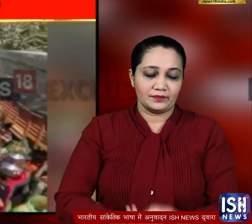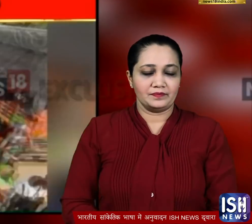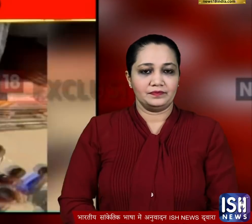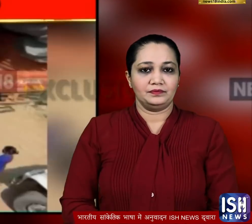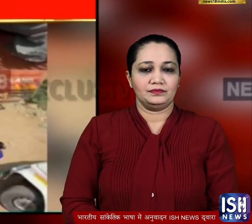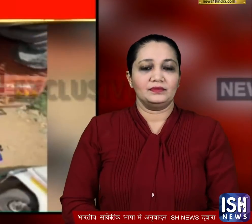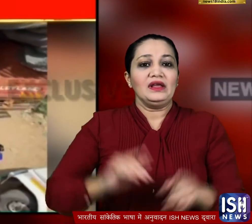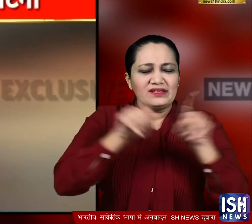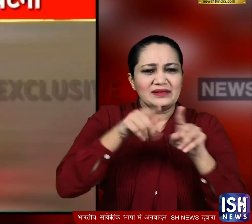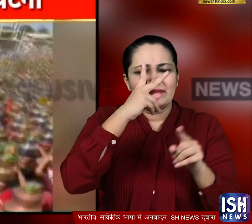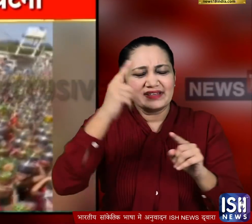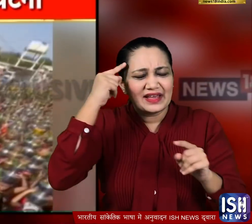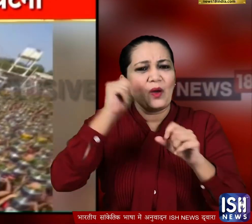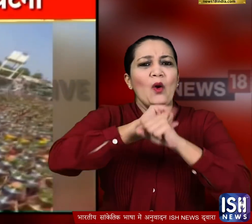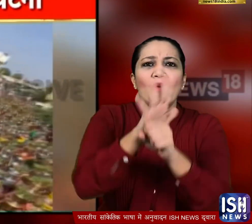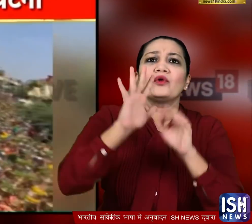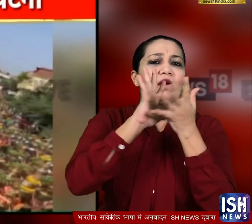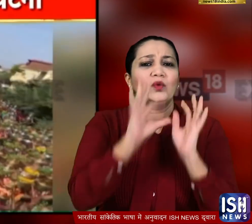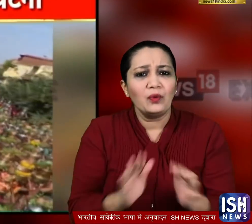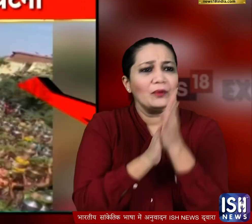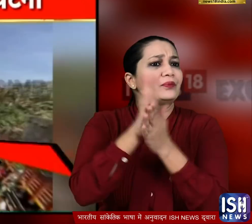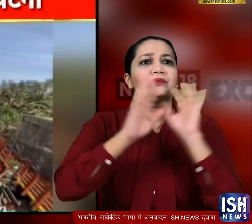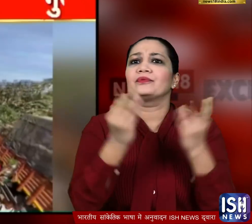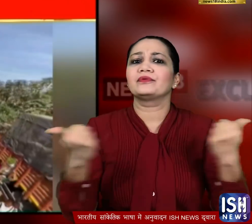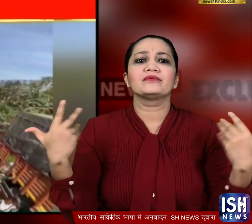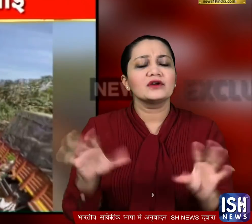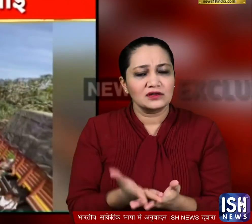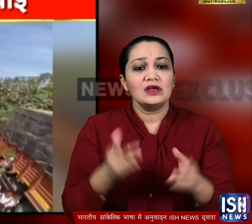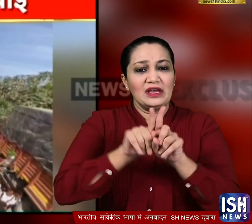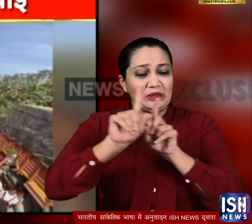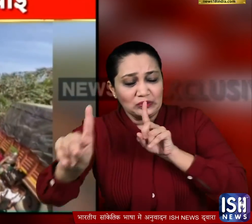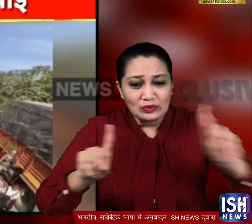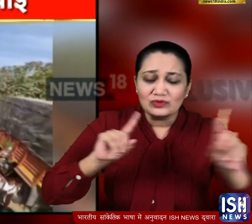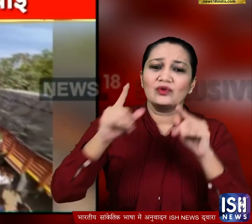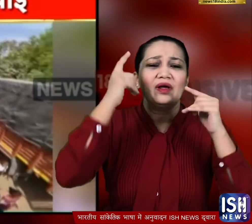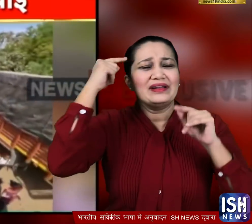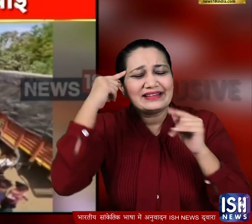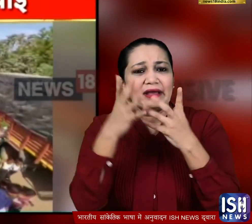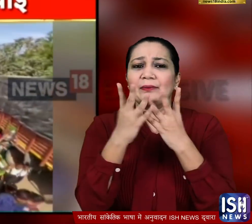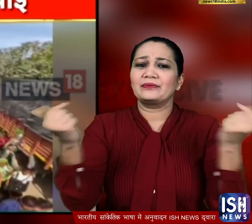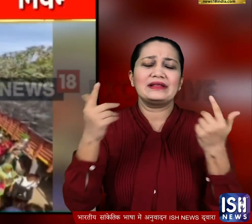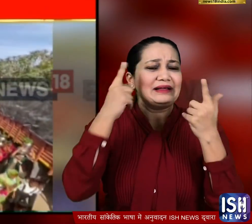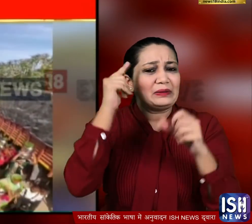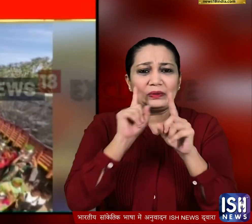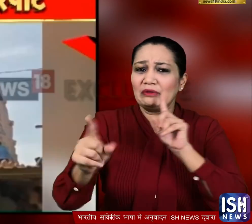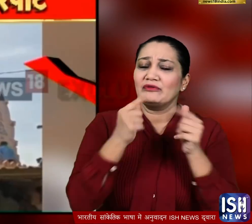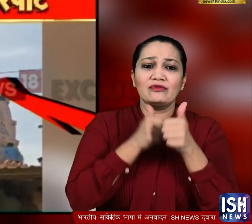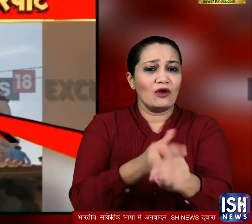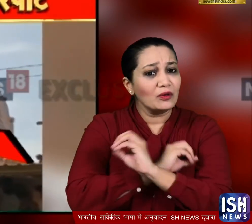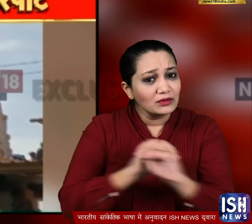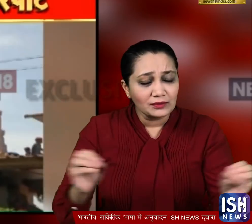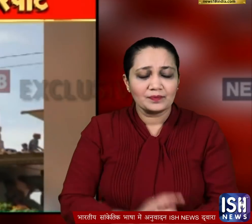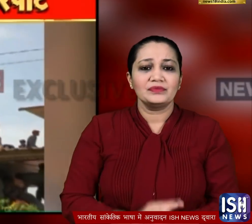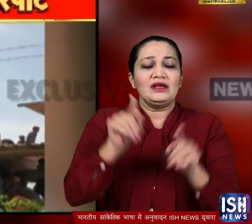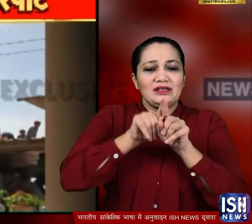नहीं समझी। इन्हें देखकर ऐसा लगा मानो कोरोना दुनिया में है ही नहीं। सोशल डिस्टेंसिंग के नियम से तो ये लोग दूर दूर तक वाकिफ नहीं दिखे। कुछ लोगों